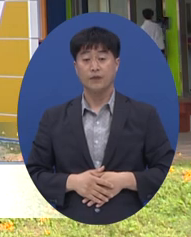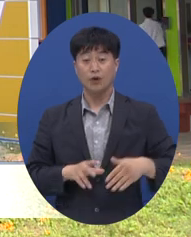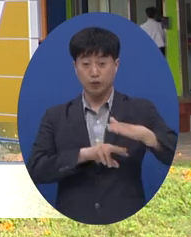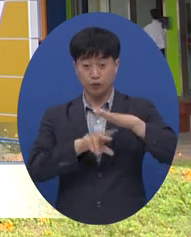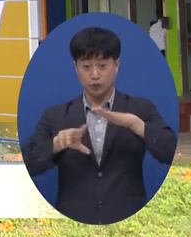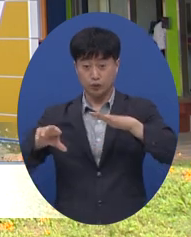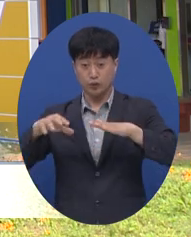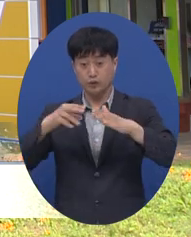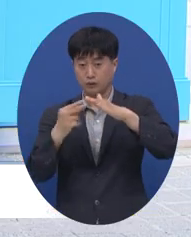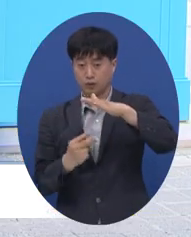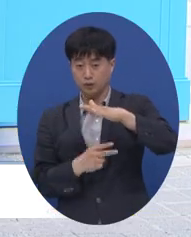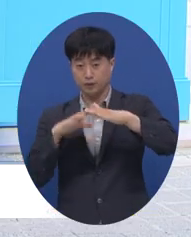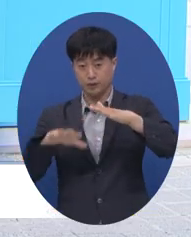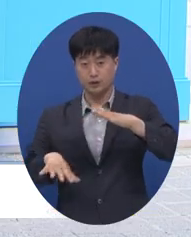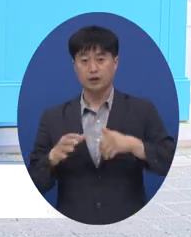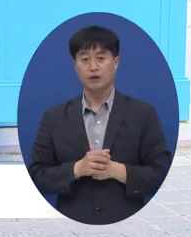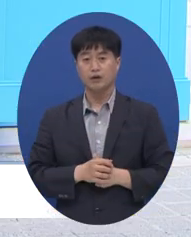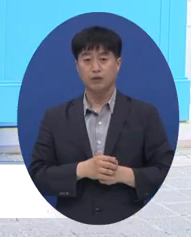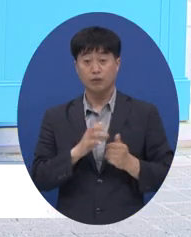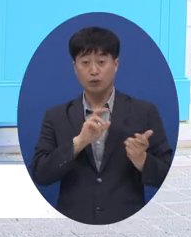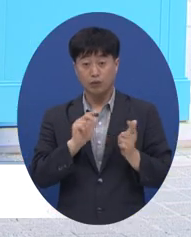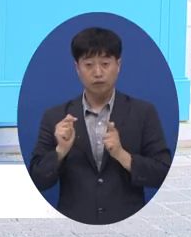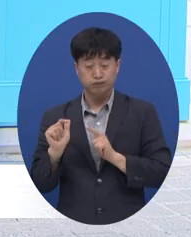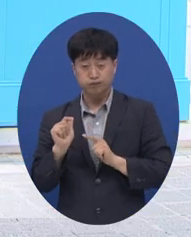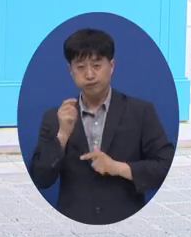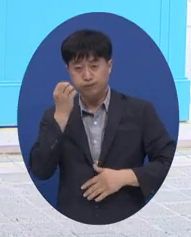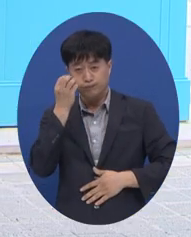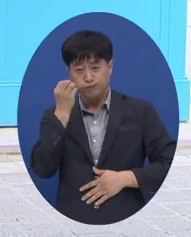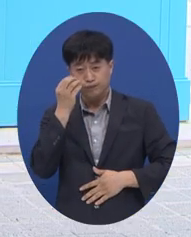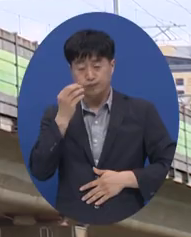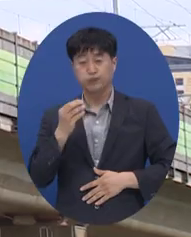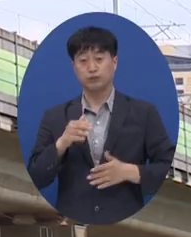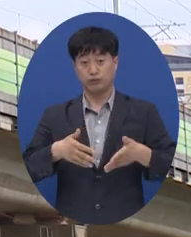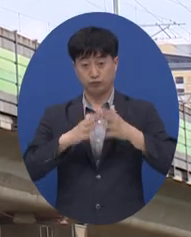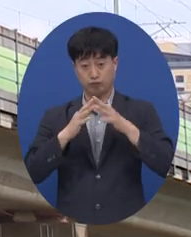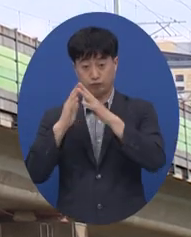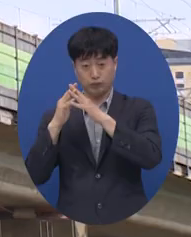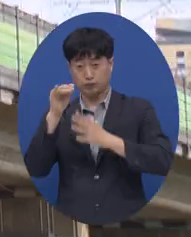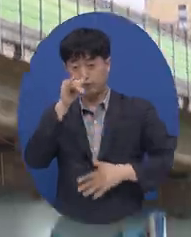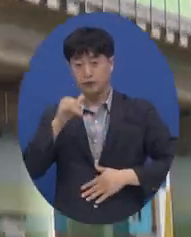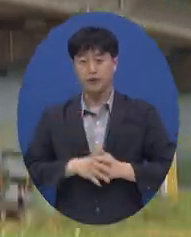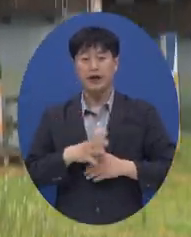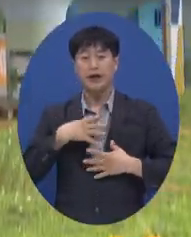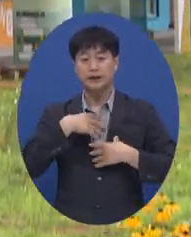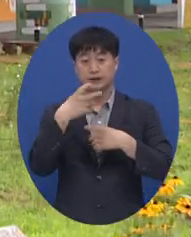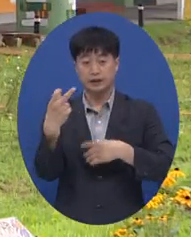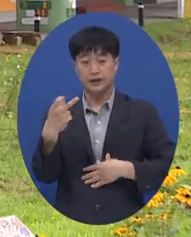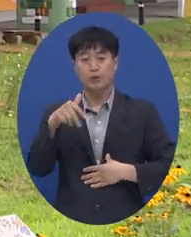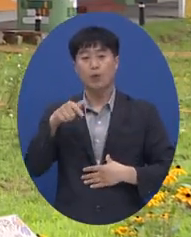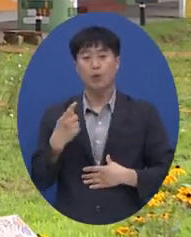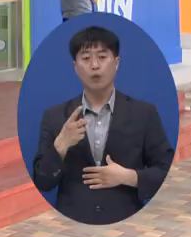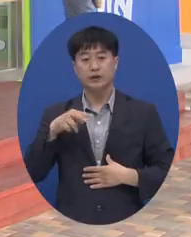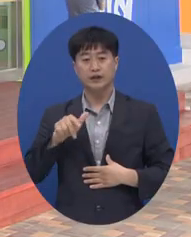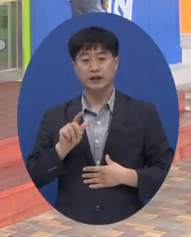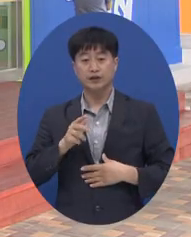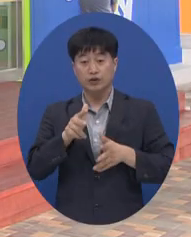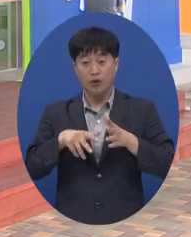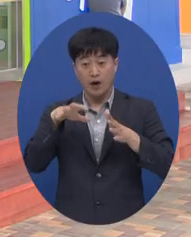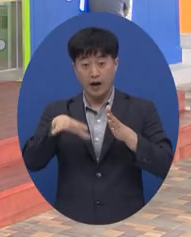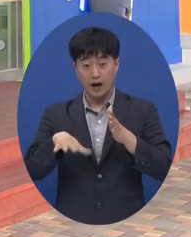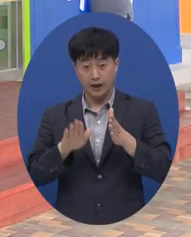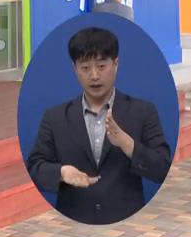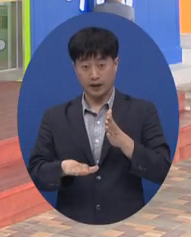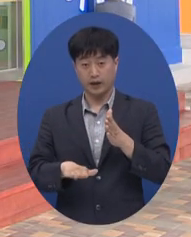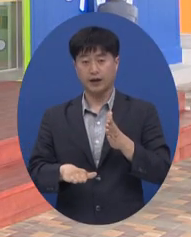전철이 지나가는 다리 밑 알록달록 특이한 구조물이 보입니다. 안산 고잔역 아래 자리 잡은 창업